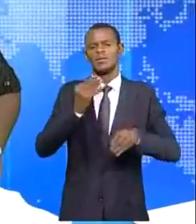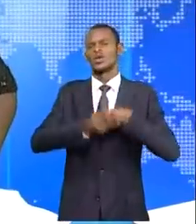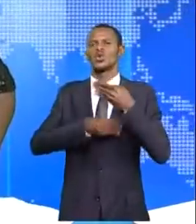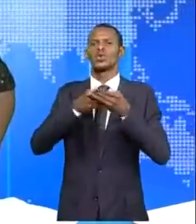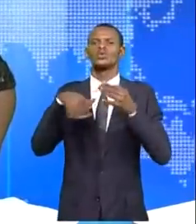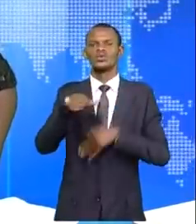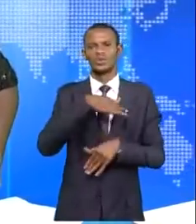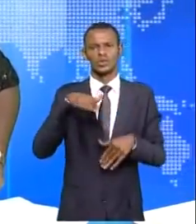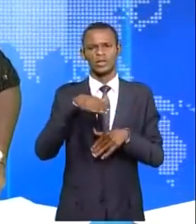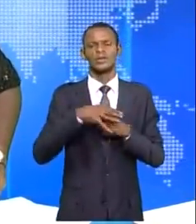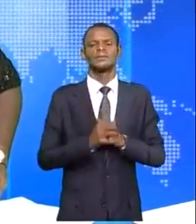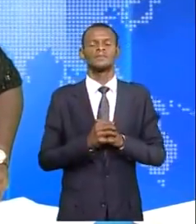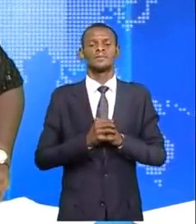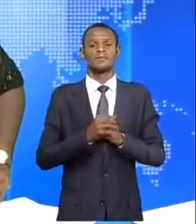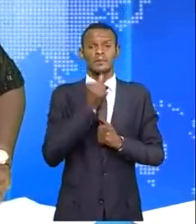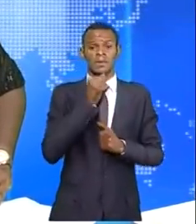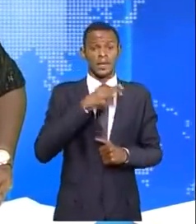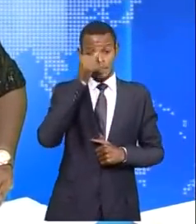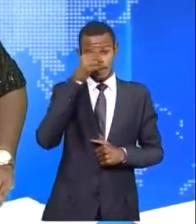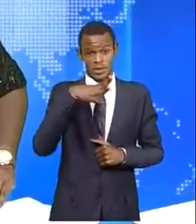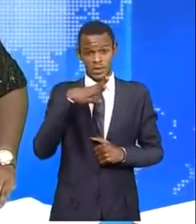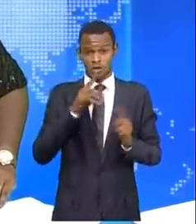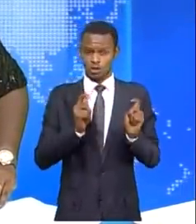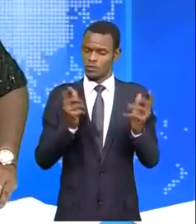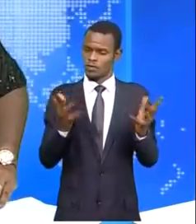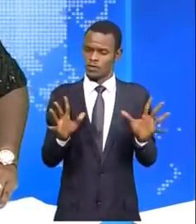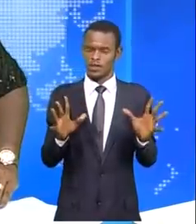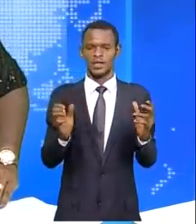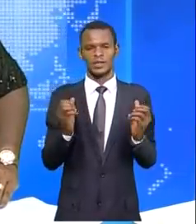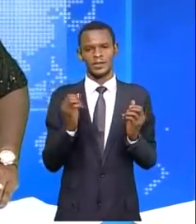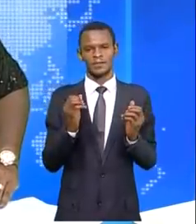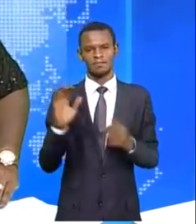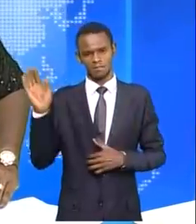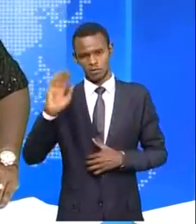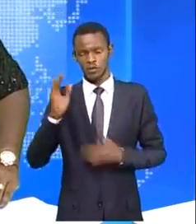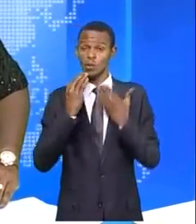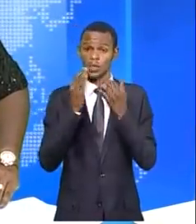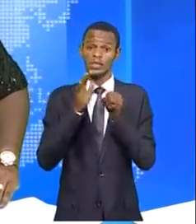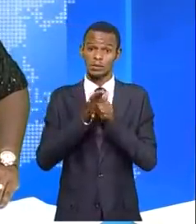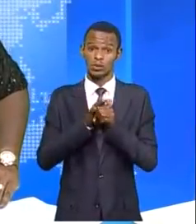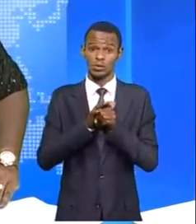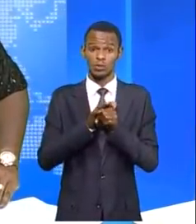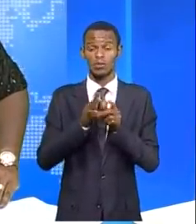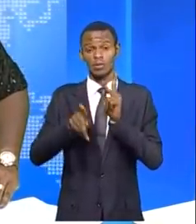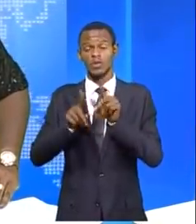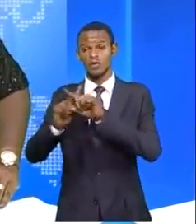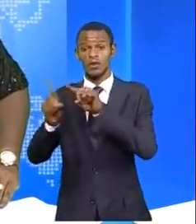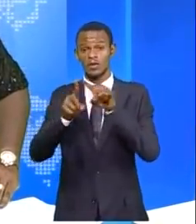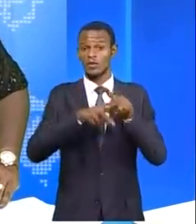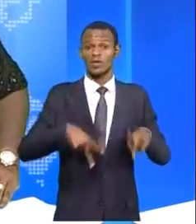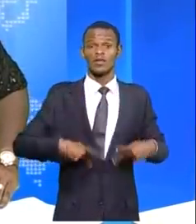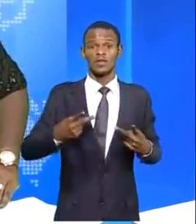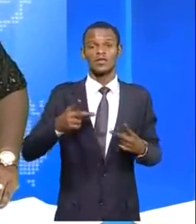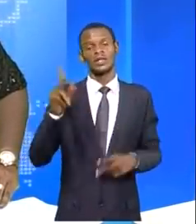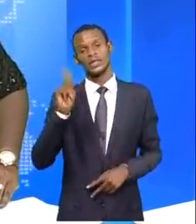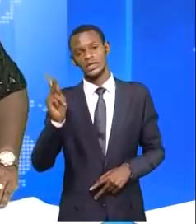madame monsieur ce journal est terminée nous faisons un clin d'oeil à tous nos téléspectateurs qui nous suivent à partir de la commune de kintambo et partout